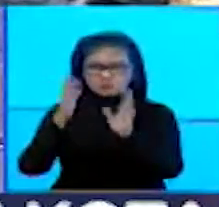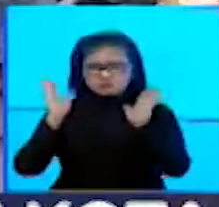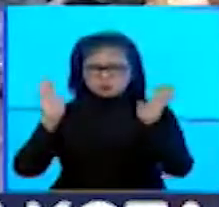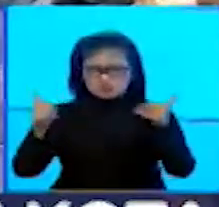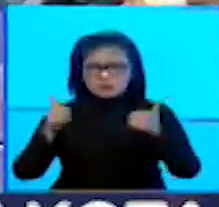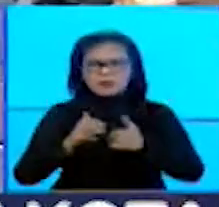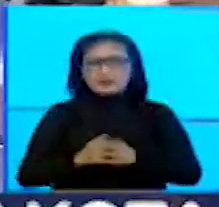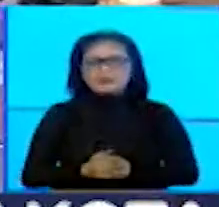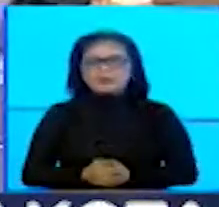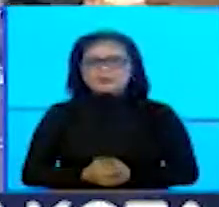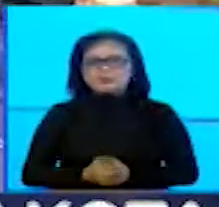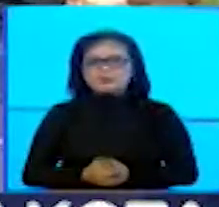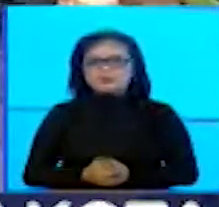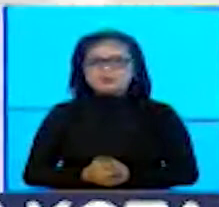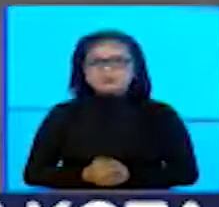Mikro.